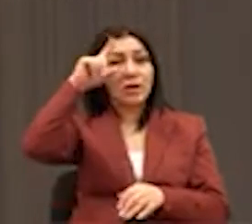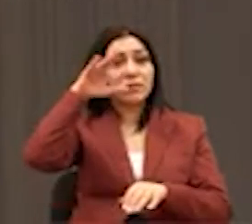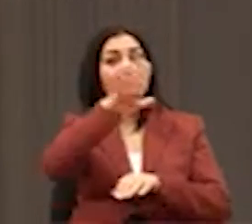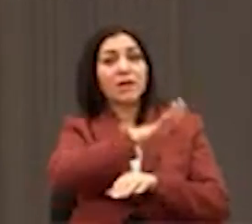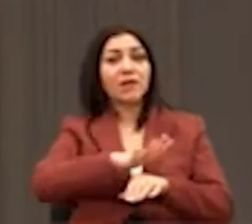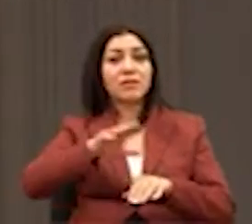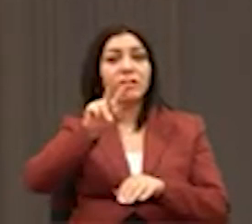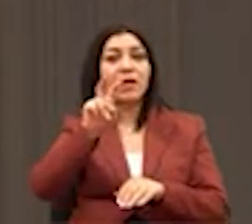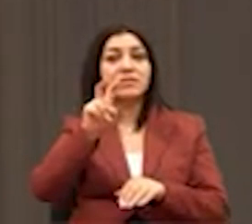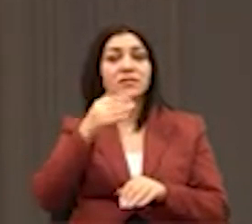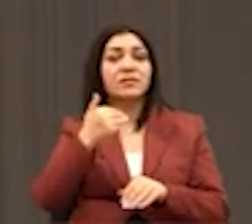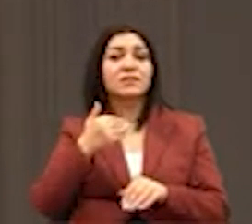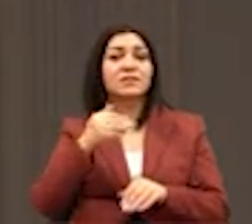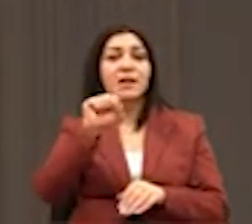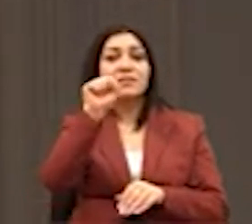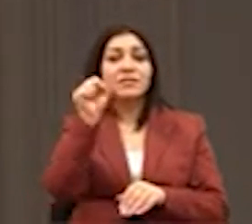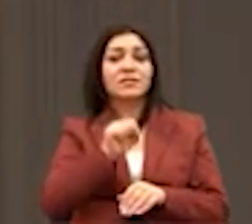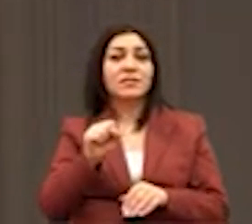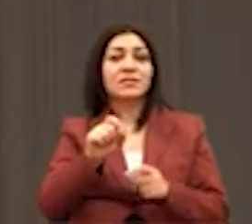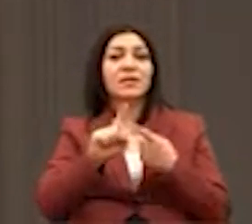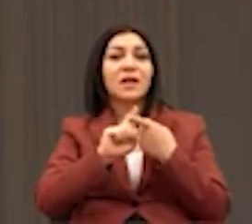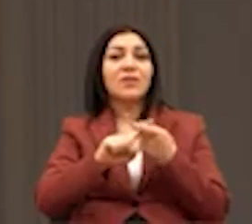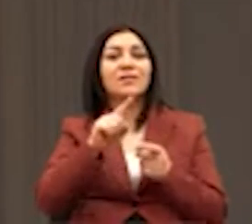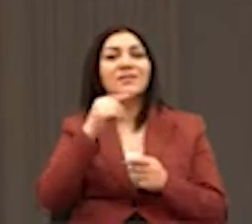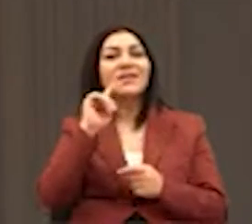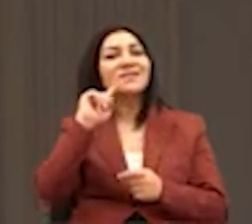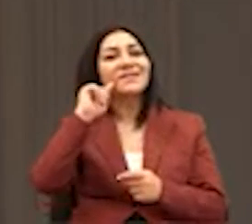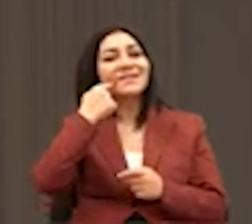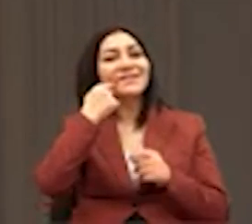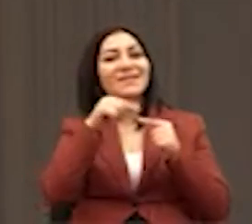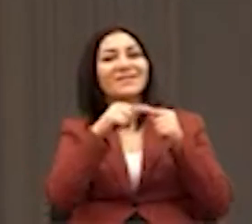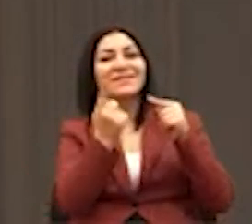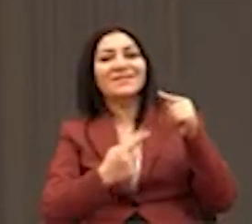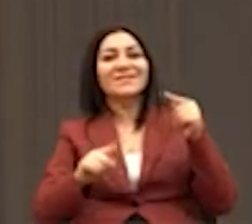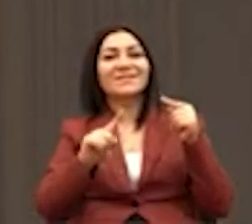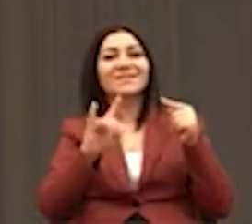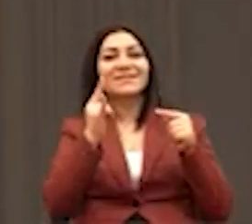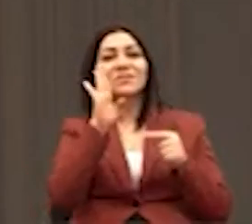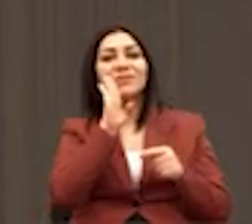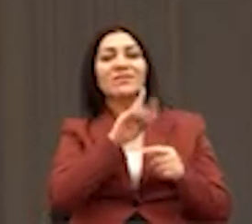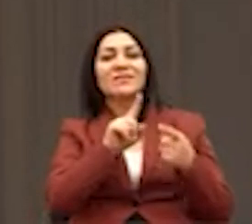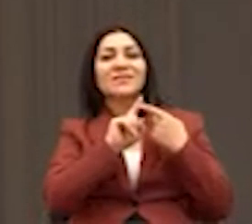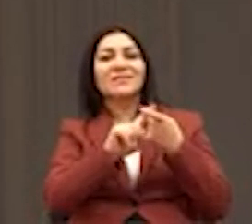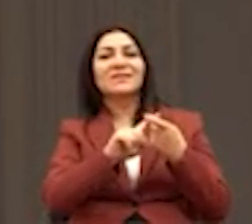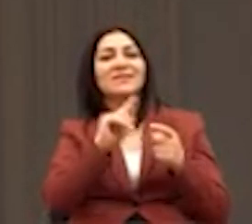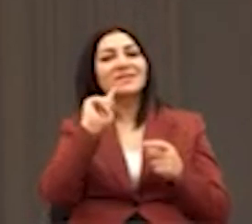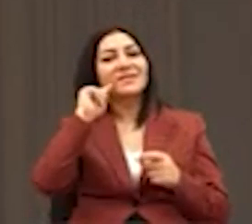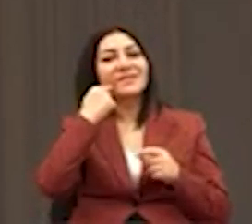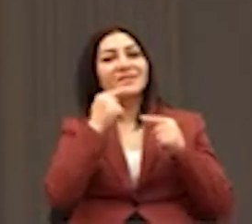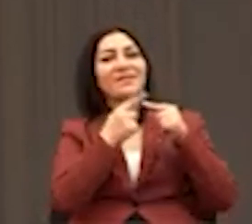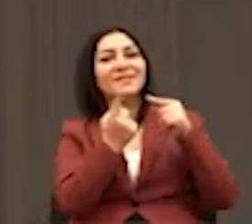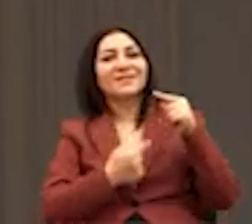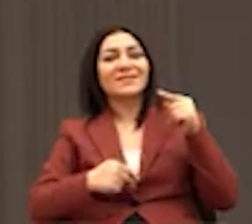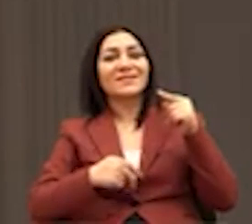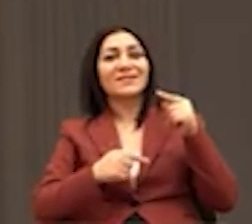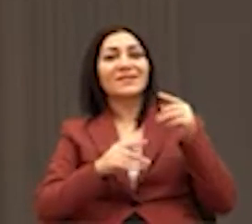Արցախի հետ, իր զավակի հետ կապող, դա պորտալարն է, և ադրբեջանցիները մշտապես սպառնալիքի տակ են պահել, ու այսօր